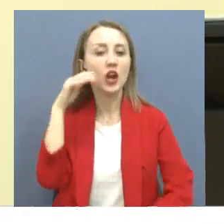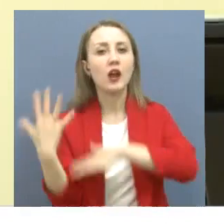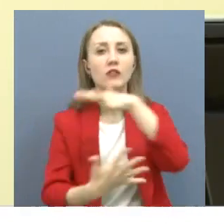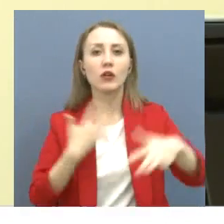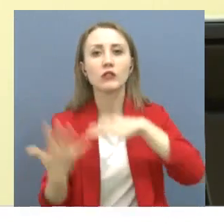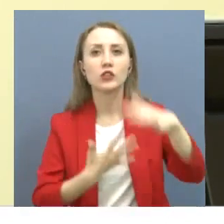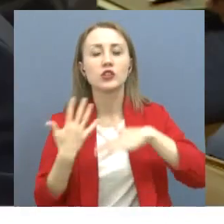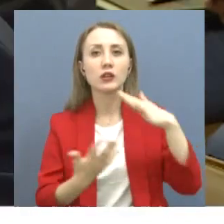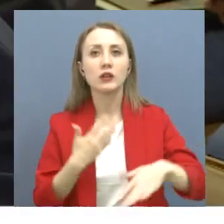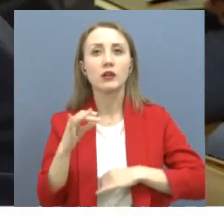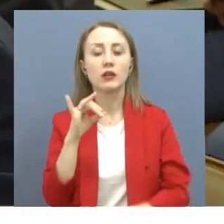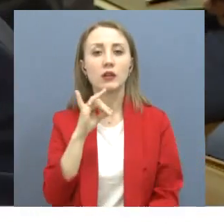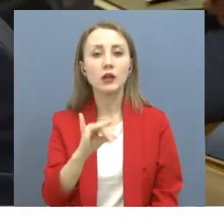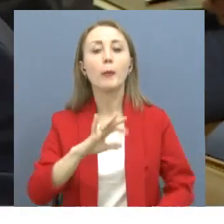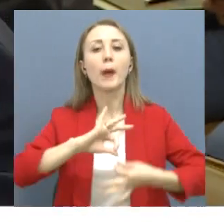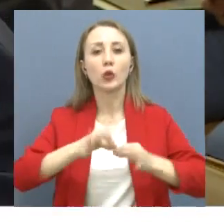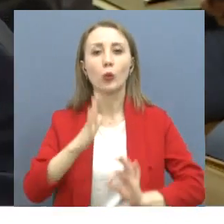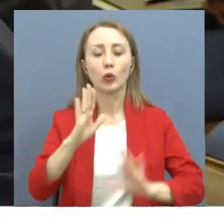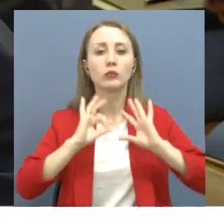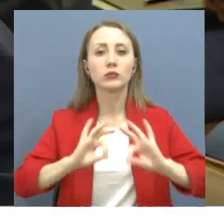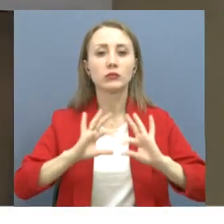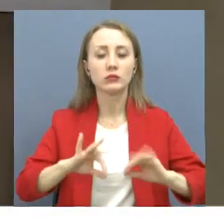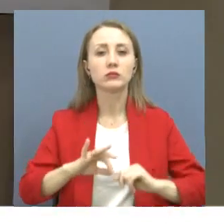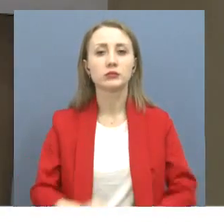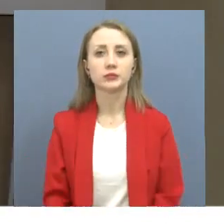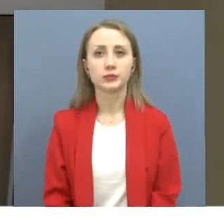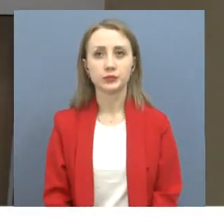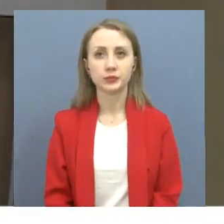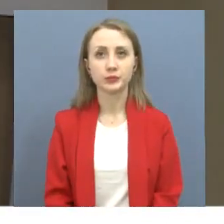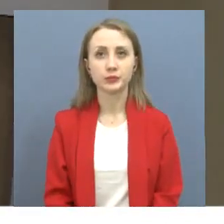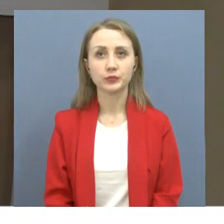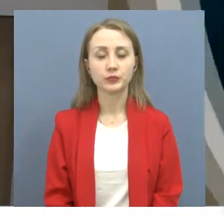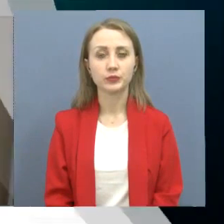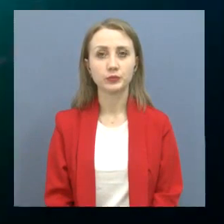и отключение света. Более подробнее об этом в материале Жамал Габдулиной.